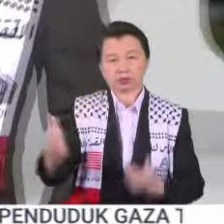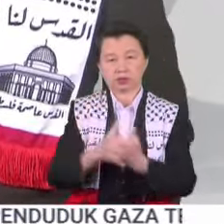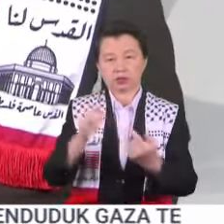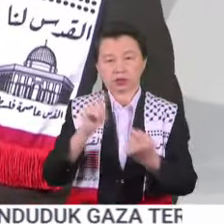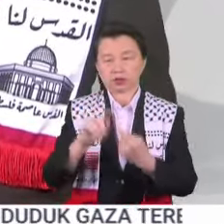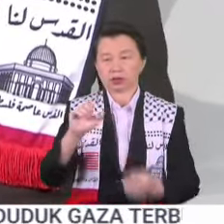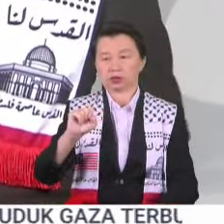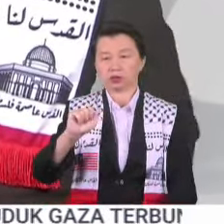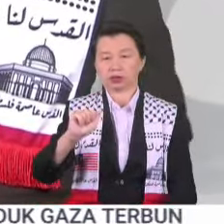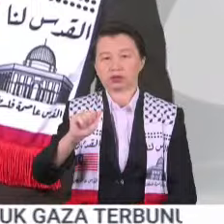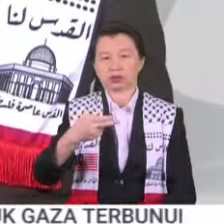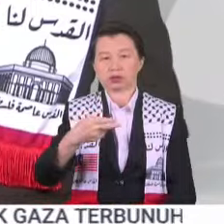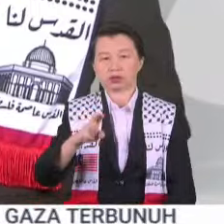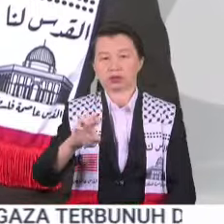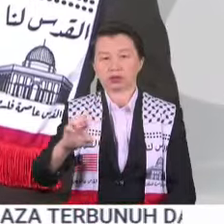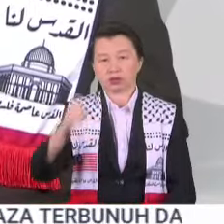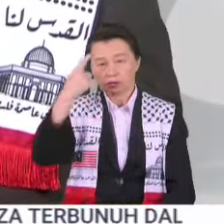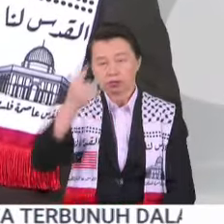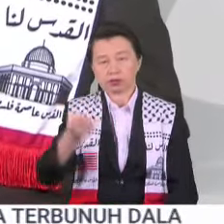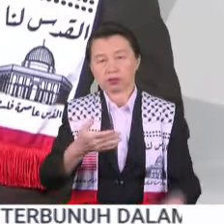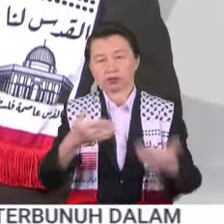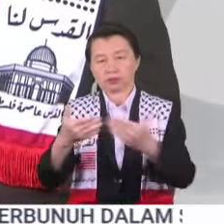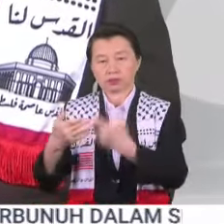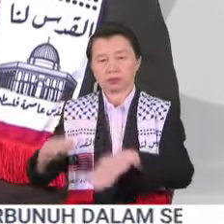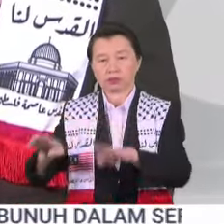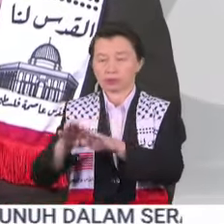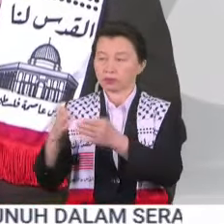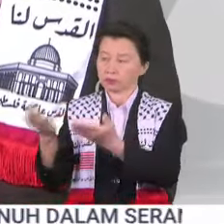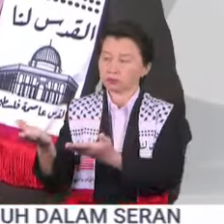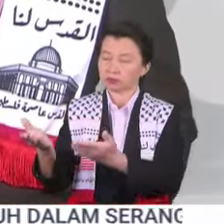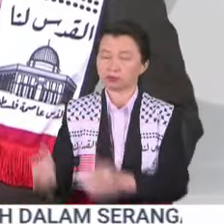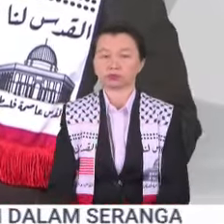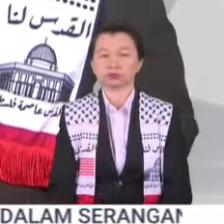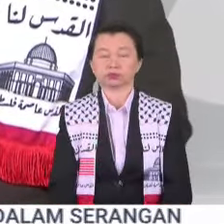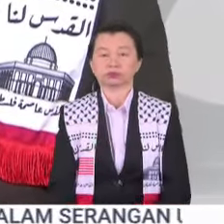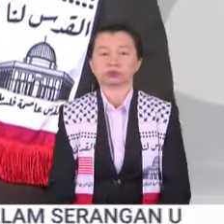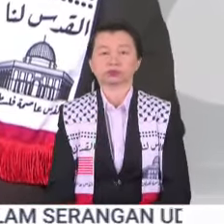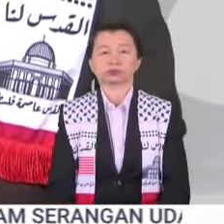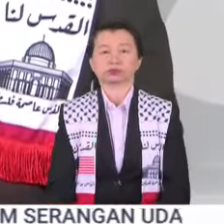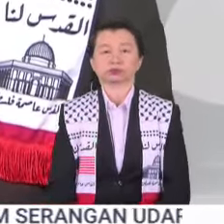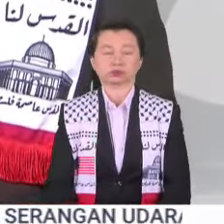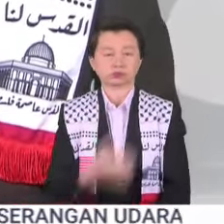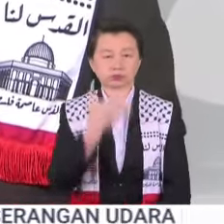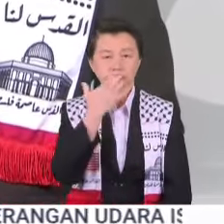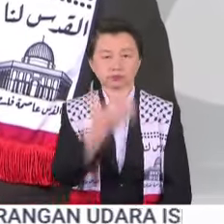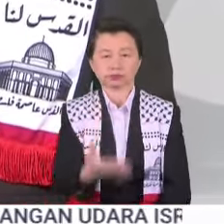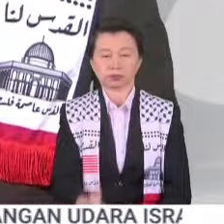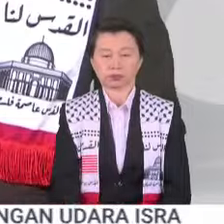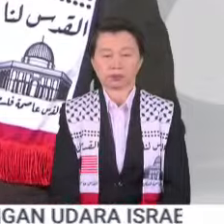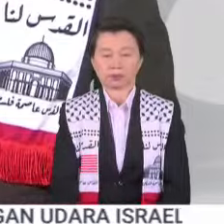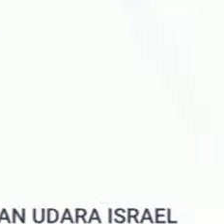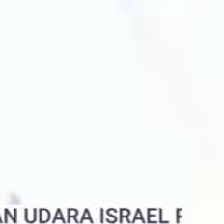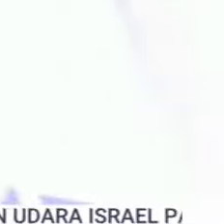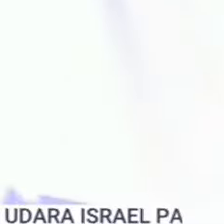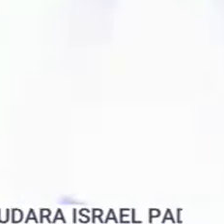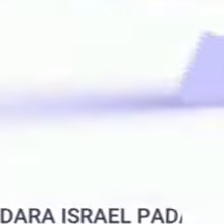kembali bersama Sahi di Angkat Sepuri untuk berita seterusnya. Sahi, silakan. Baik, Bumar, terima kasih.